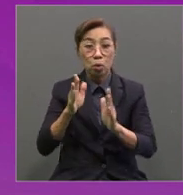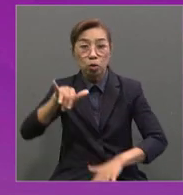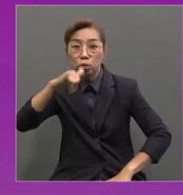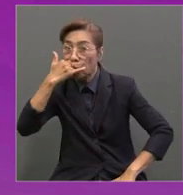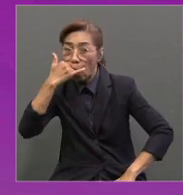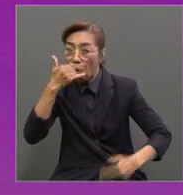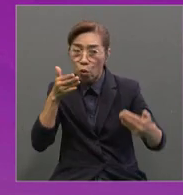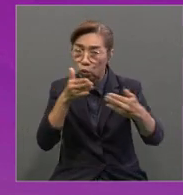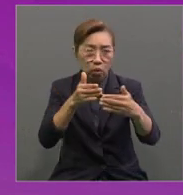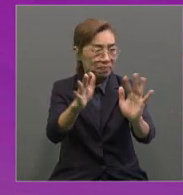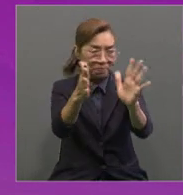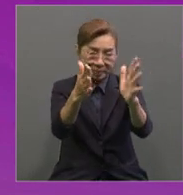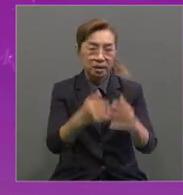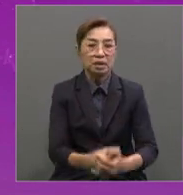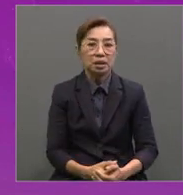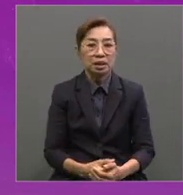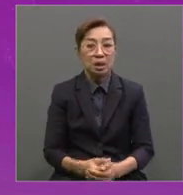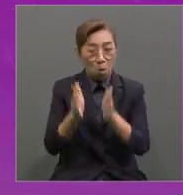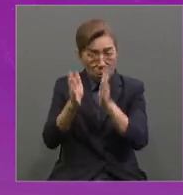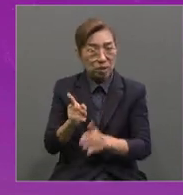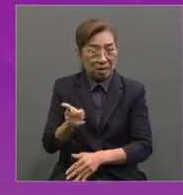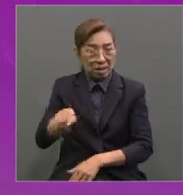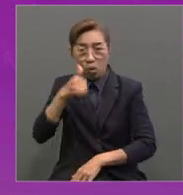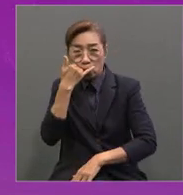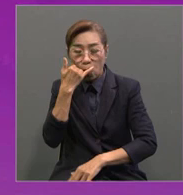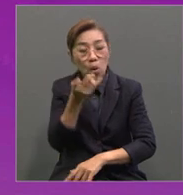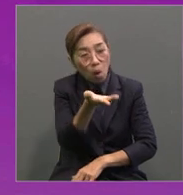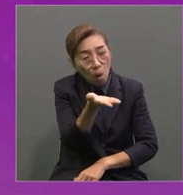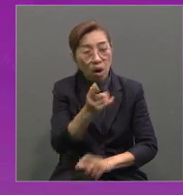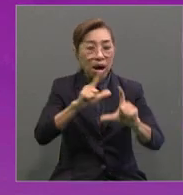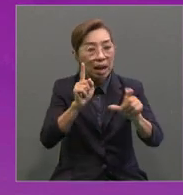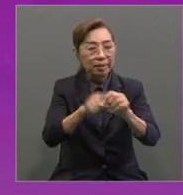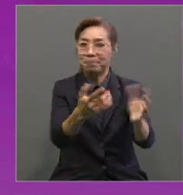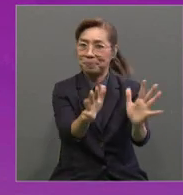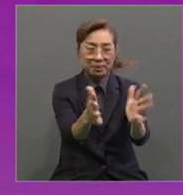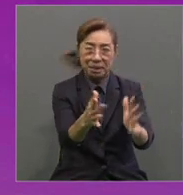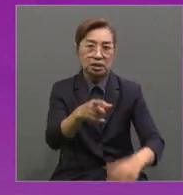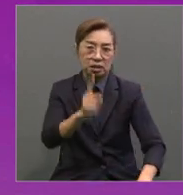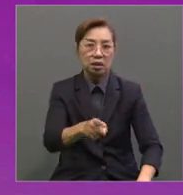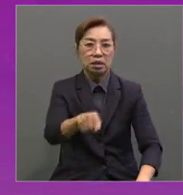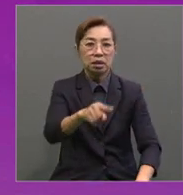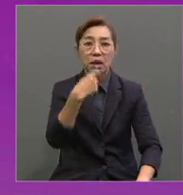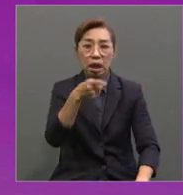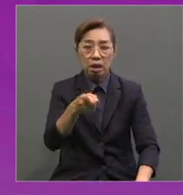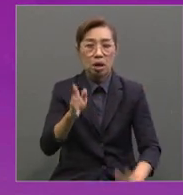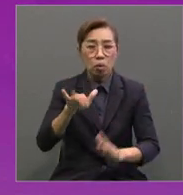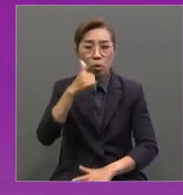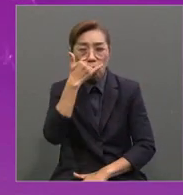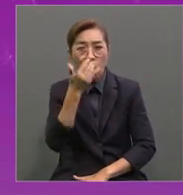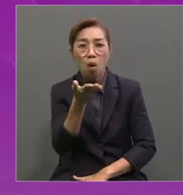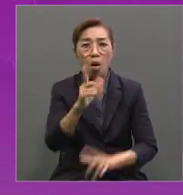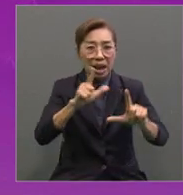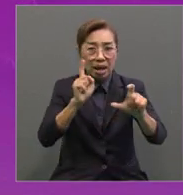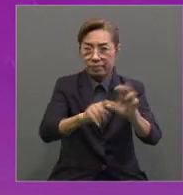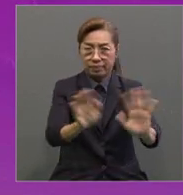ที่ท่านใดโทรไปหาพี่น้องประชาชนนะคะเพื่อไปขอแอดไลนอย่างเด็ดขาดเพราะฉะนั้นอย่าไปหลงเชื่อ